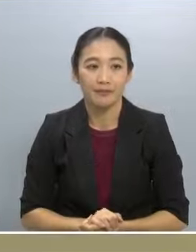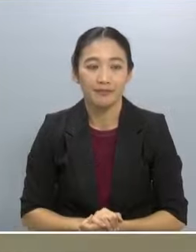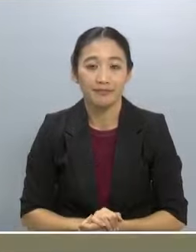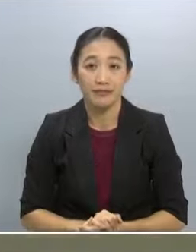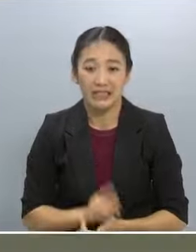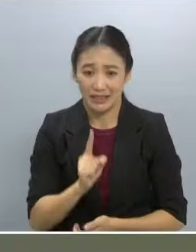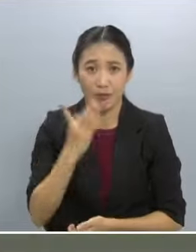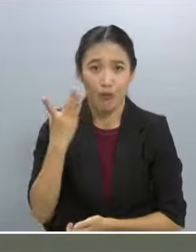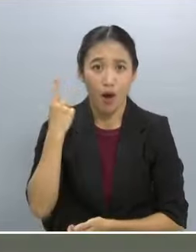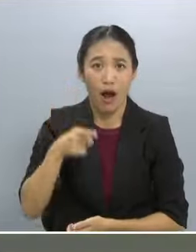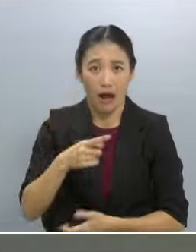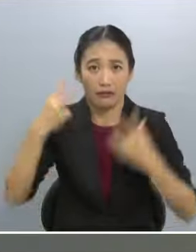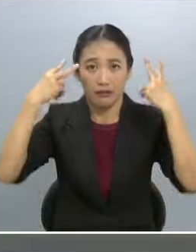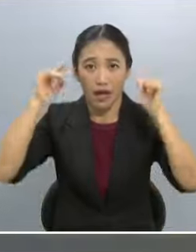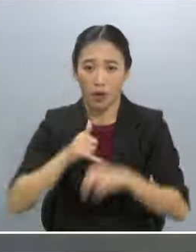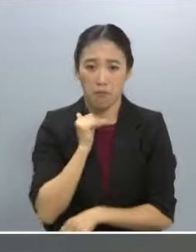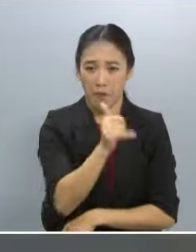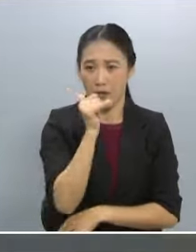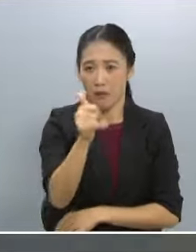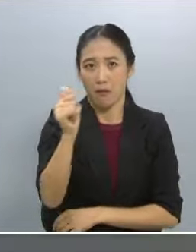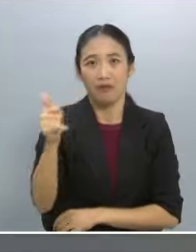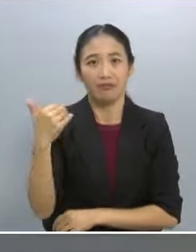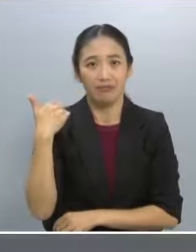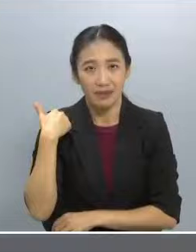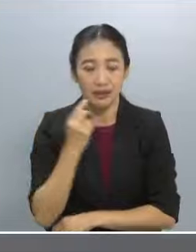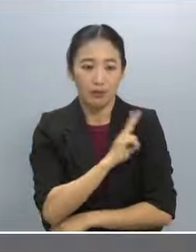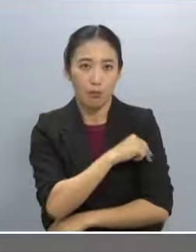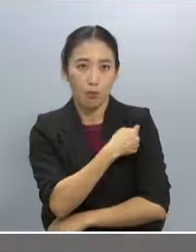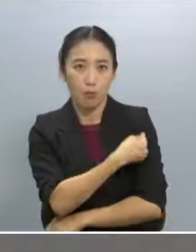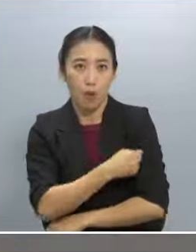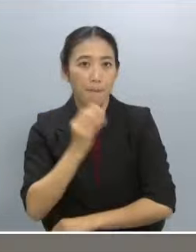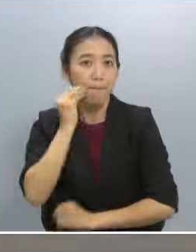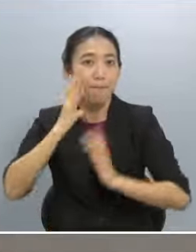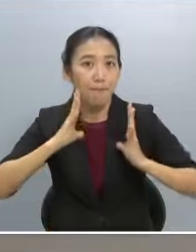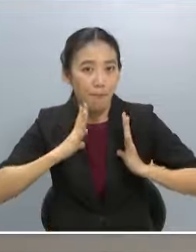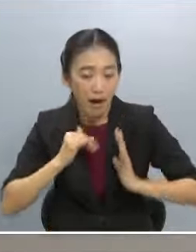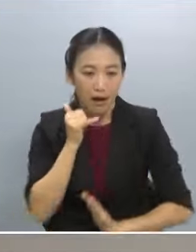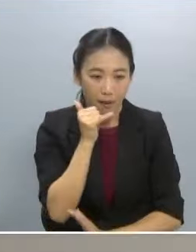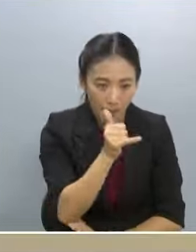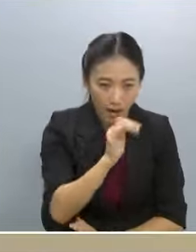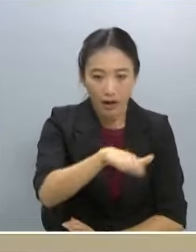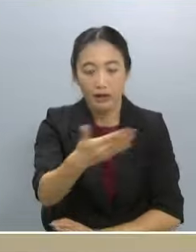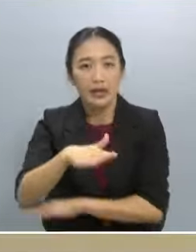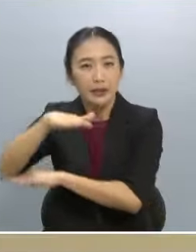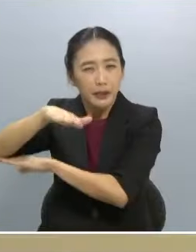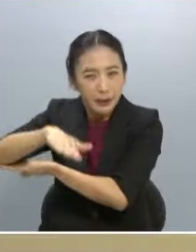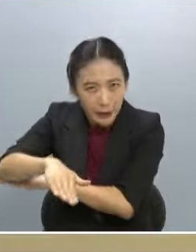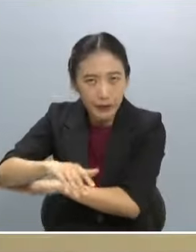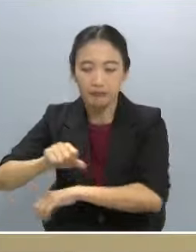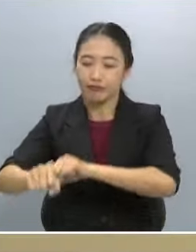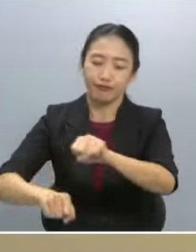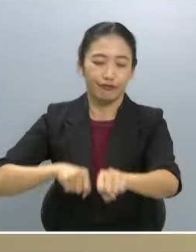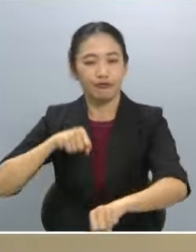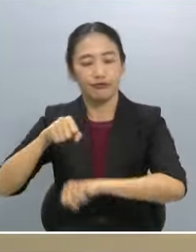ที่นะไปบ้านพักหมอเนี่ยนะ ค่ะ แต่ตอนเย็นมาซ้อมปั่นคนวิจารณ์อีก PM 2.5